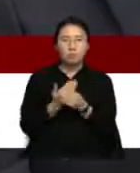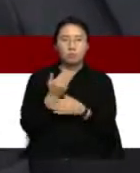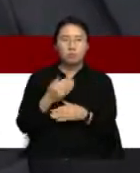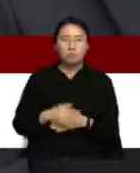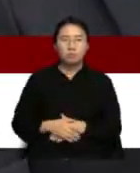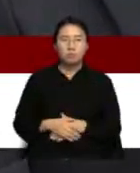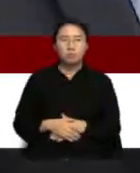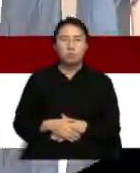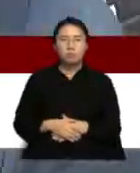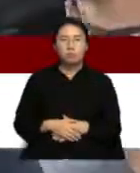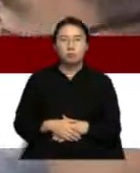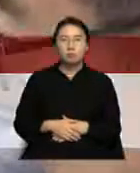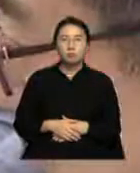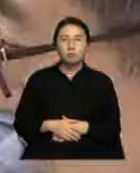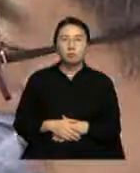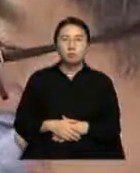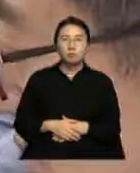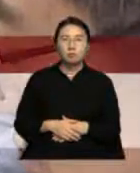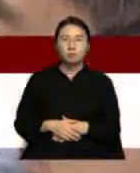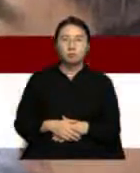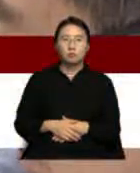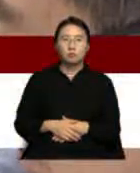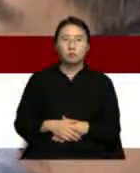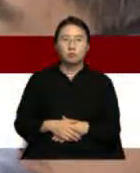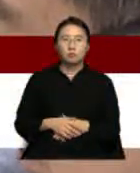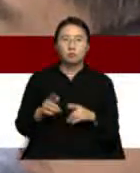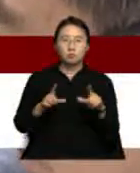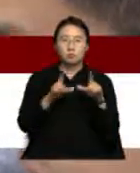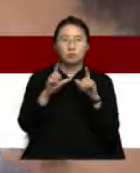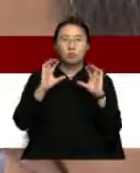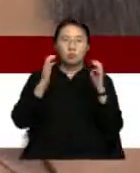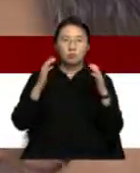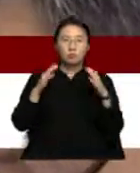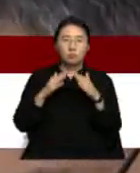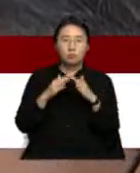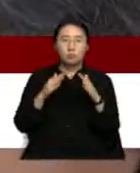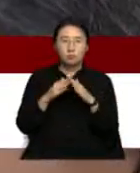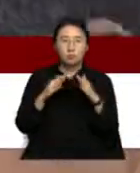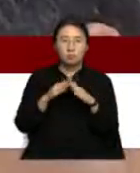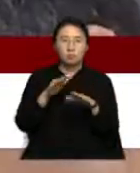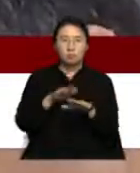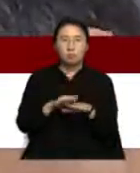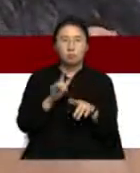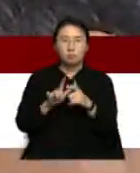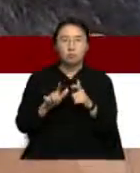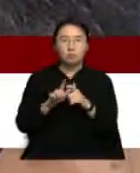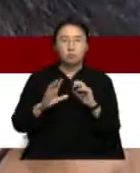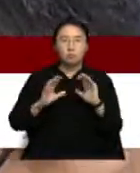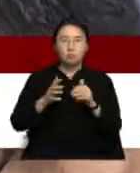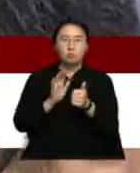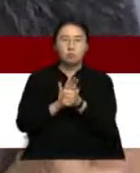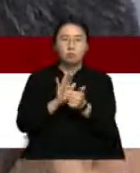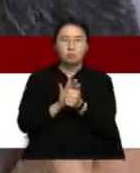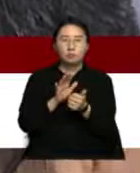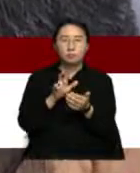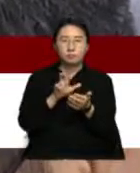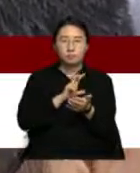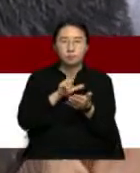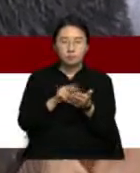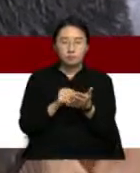경우가 이제 발생을 합니다. 휴지에다 직장도 입사를 하는 거 고민을 하고 있는 부분인데요. 국가에서 해주는 제도가 굉장히